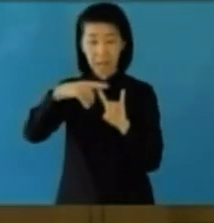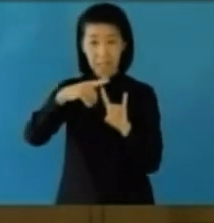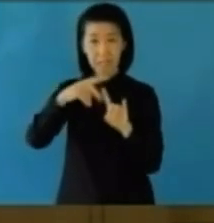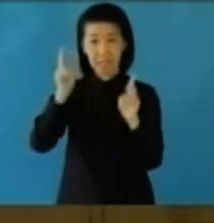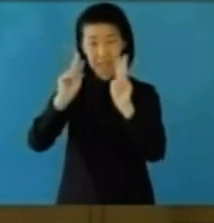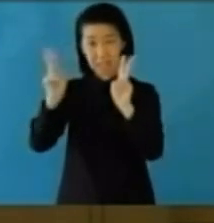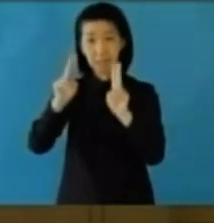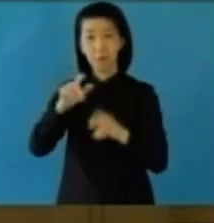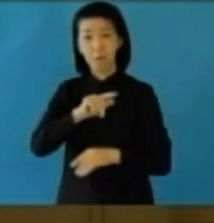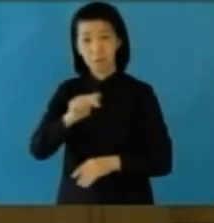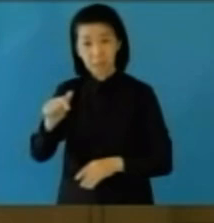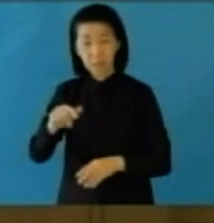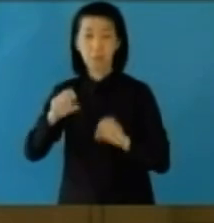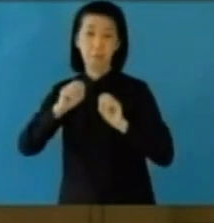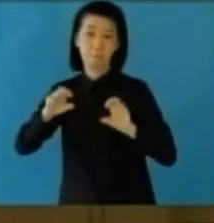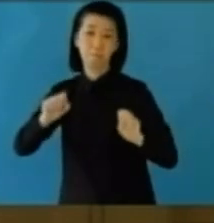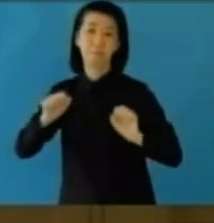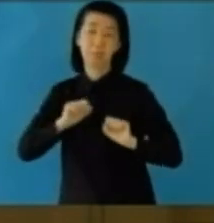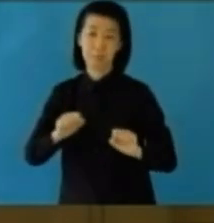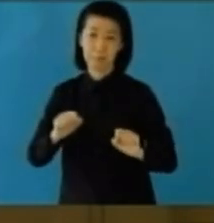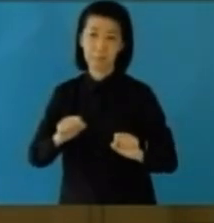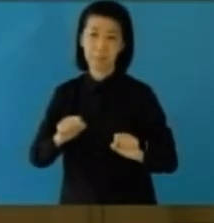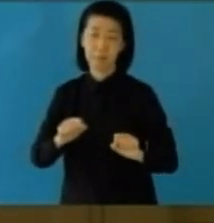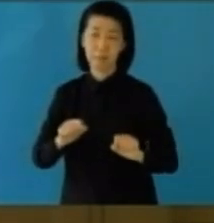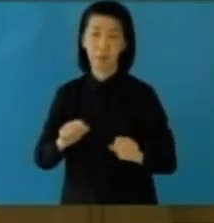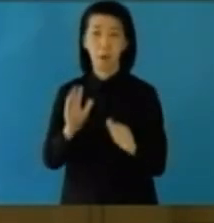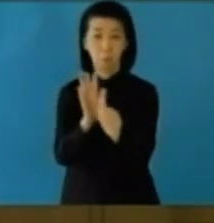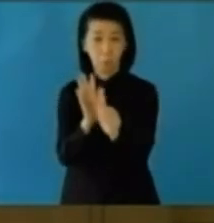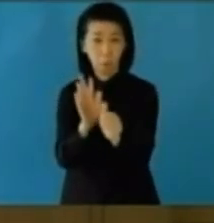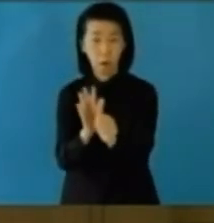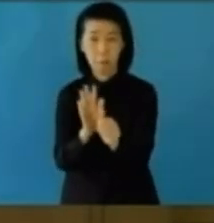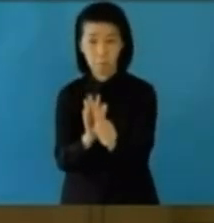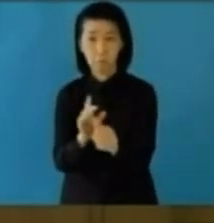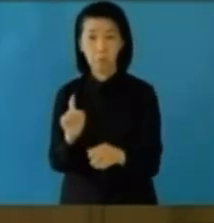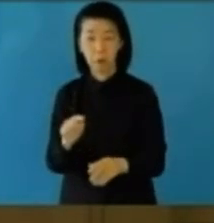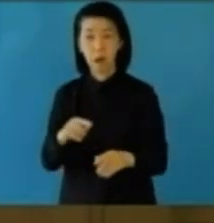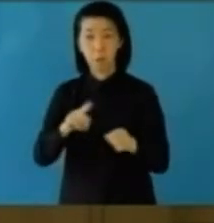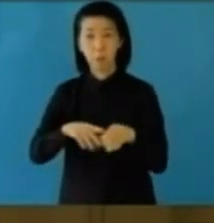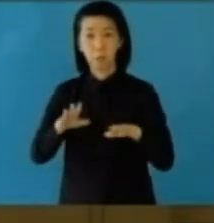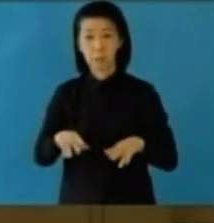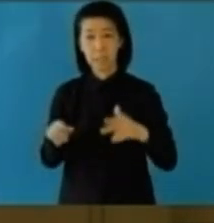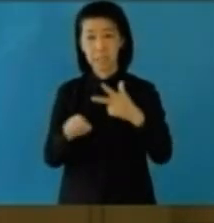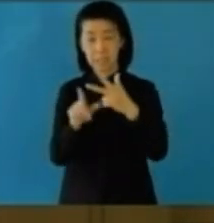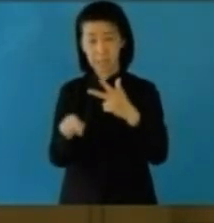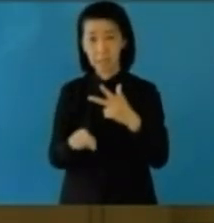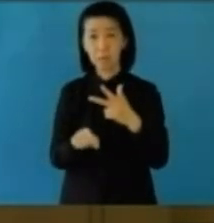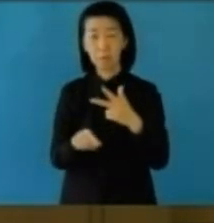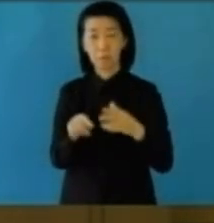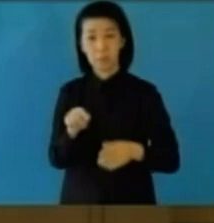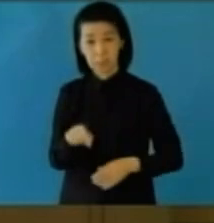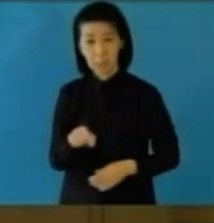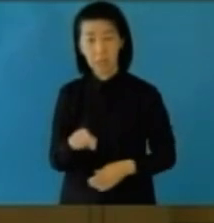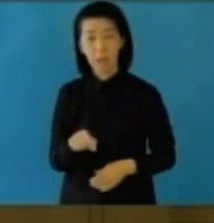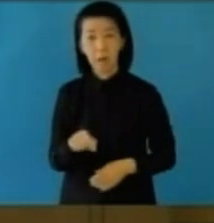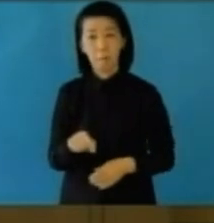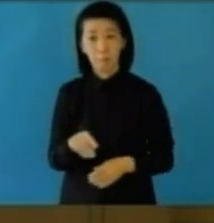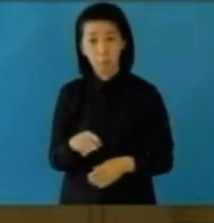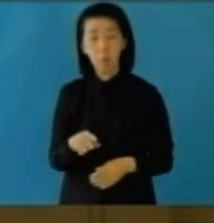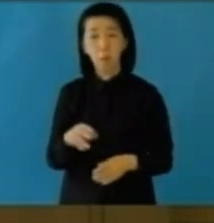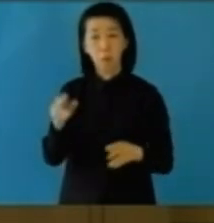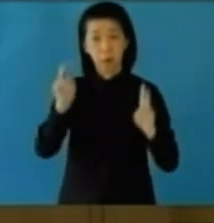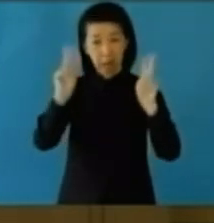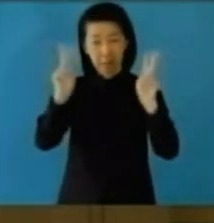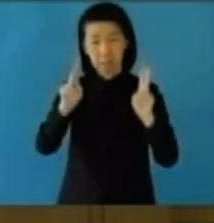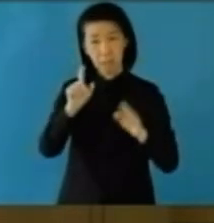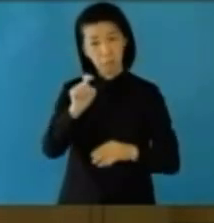スを行うこととしております。フォローアップについては、今年7月に私自ら大手進出企業を十数社と意見交換を行